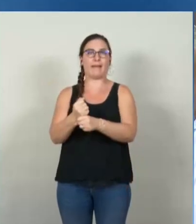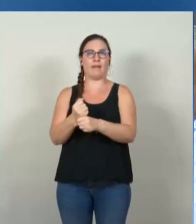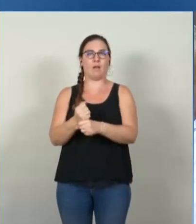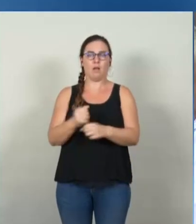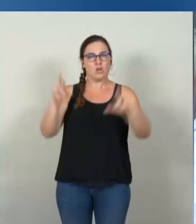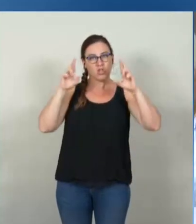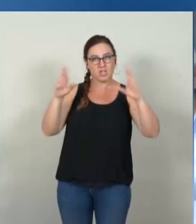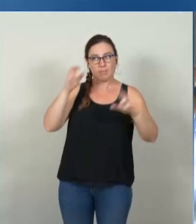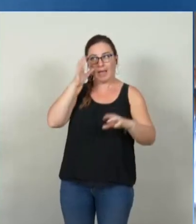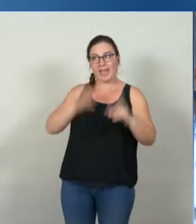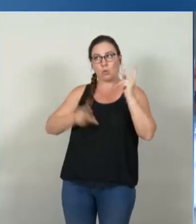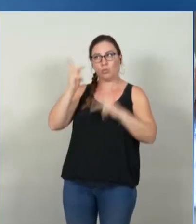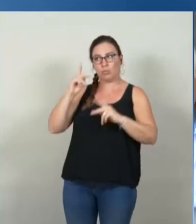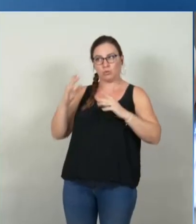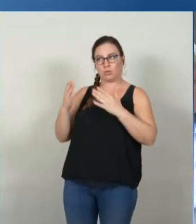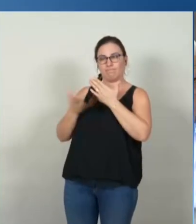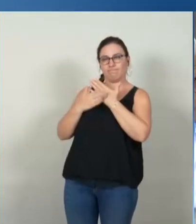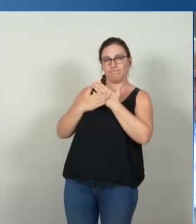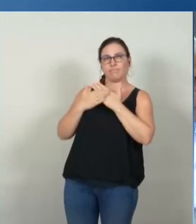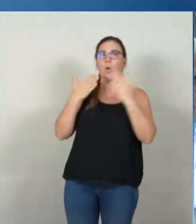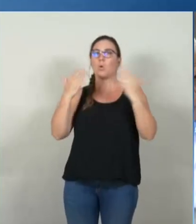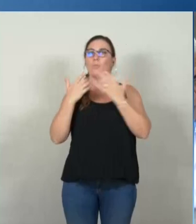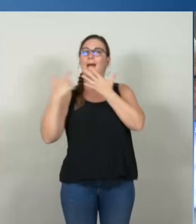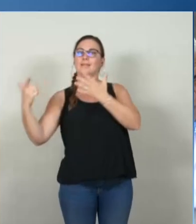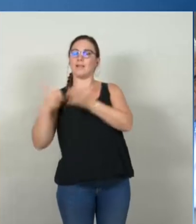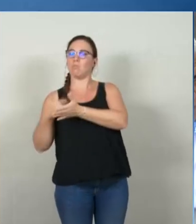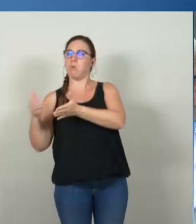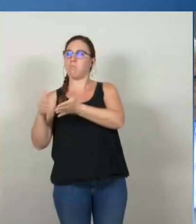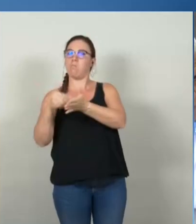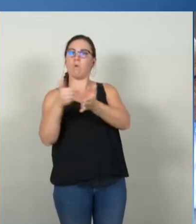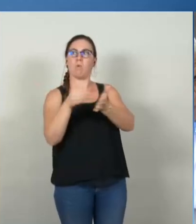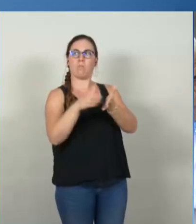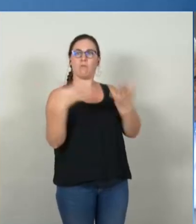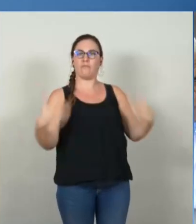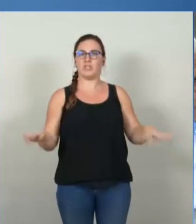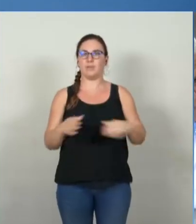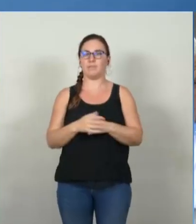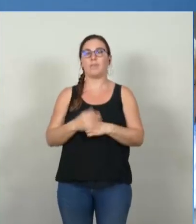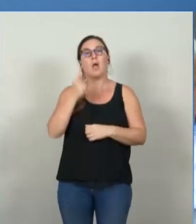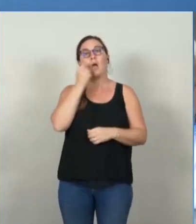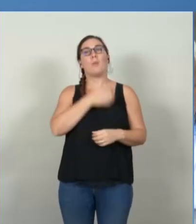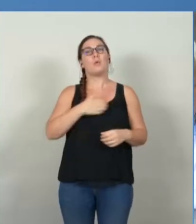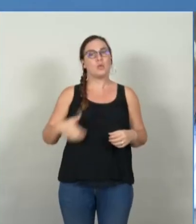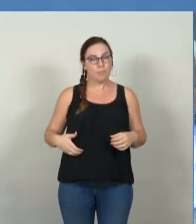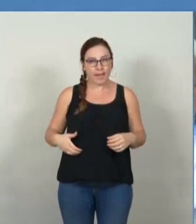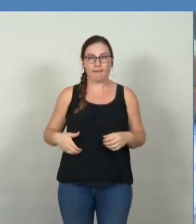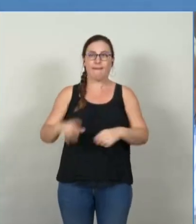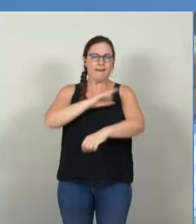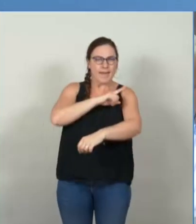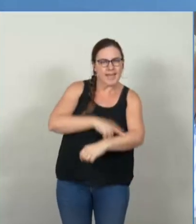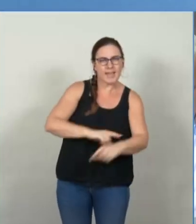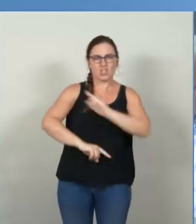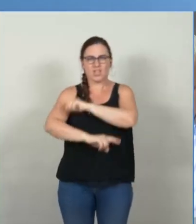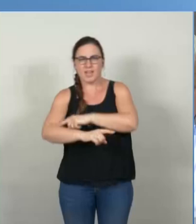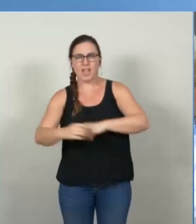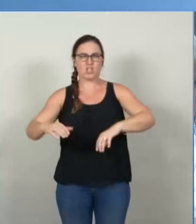que vous l'écouterez plus attentivement que vos 7 élus que vous avez exclus de votre majorité alors Monsieur le Maire beaucoup d'énergie beaucoup